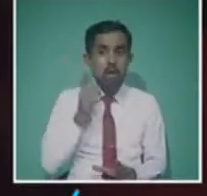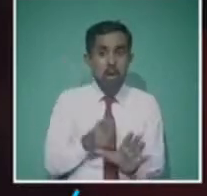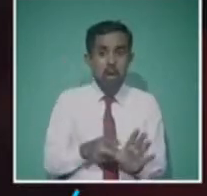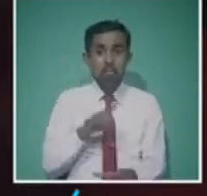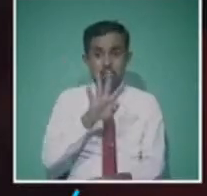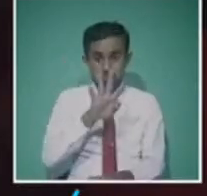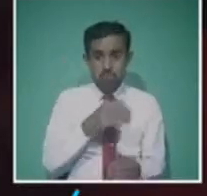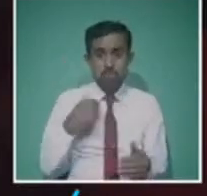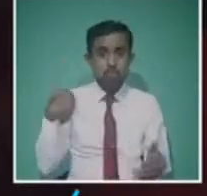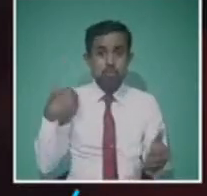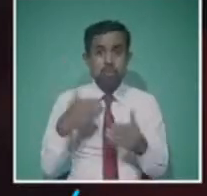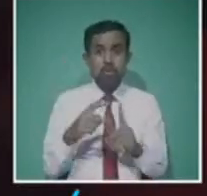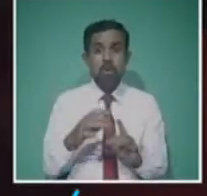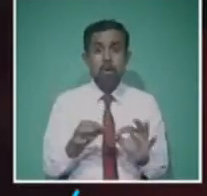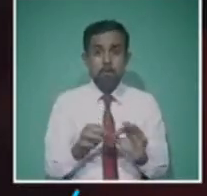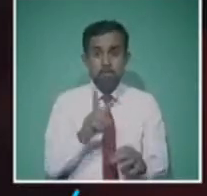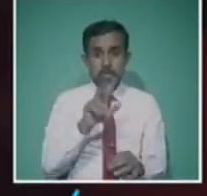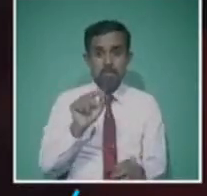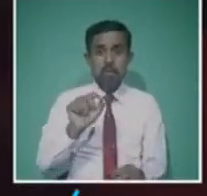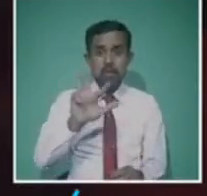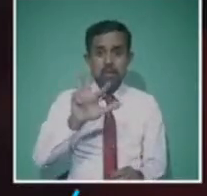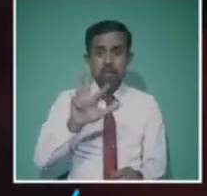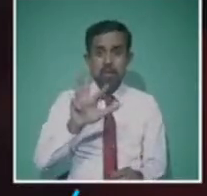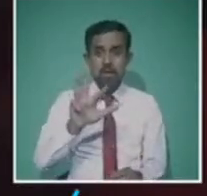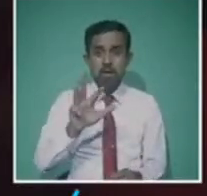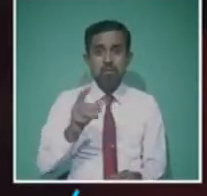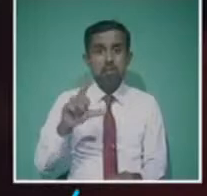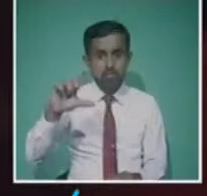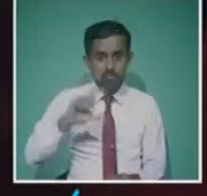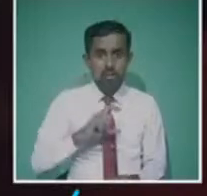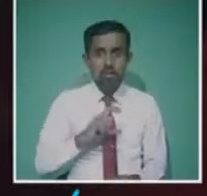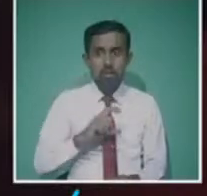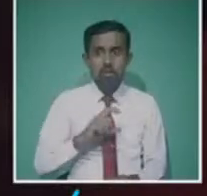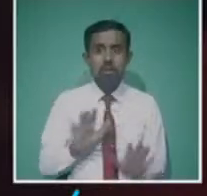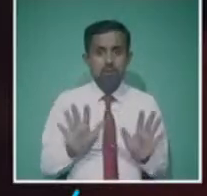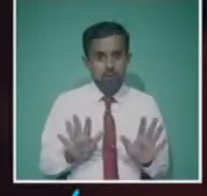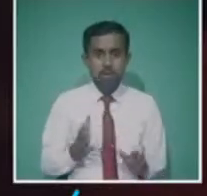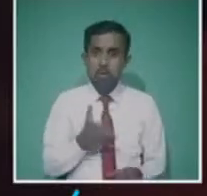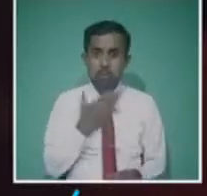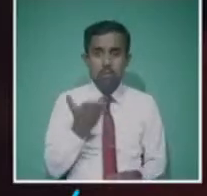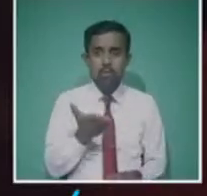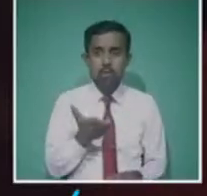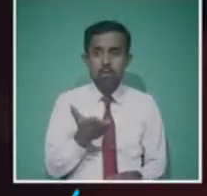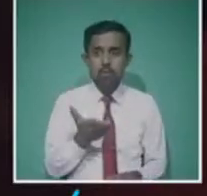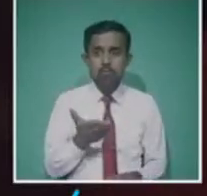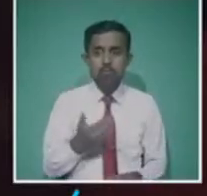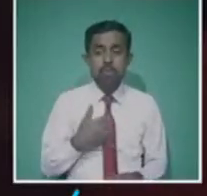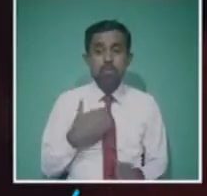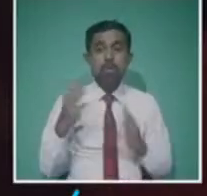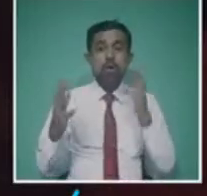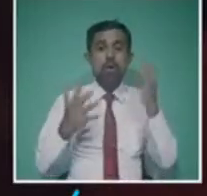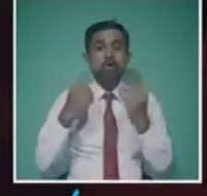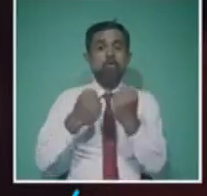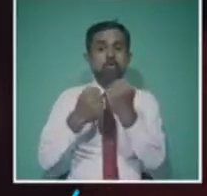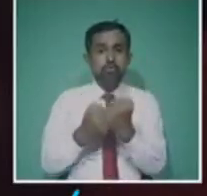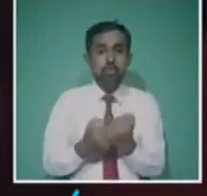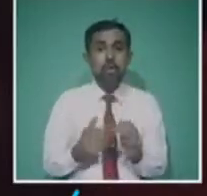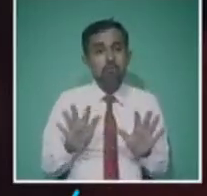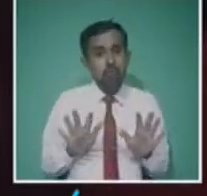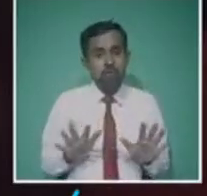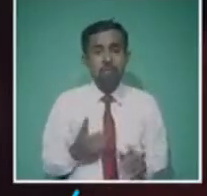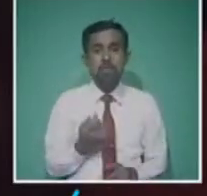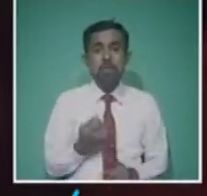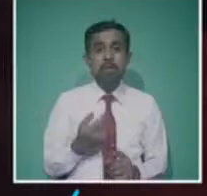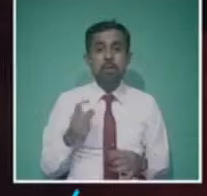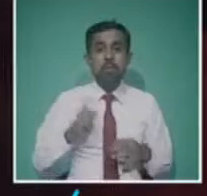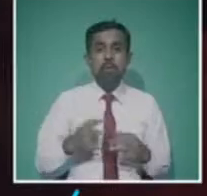අවුරුදු 4ක කාලය සඳහා ඩොලර් බිලියන 2.9ක මුදලක්ද ලැබෙන්නේ ඒකෙන් පමණක්ම පුළුවන් වේවිද කියලා. අපිට ජාත්‍යන්තර අරමුදලෙන් පමණක් අපේ මේ